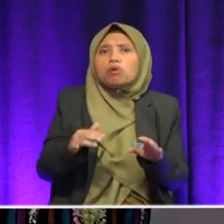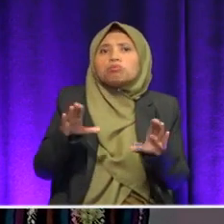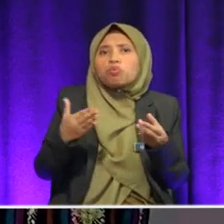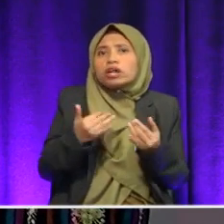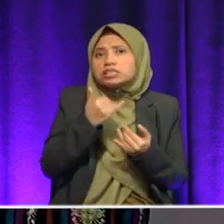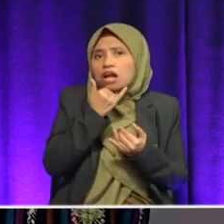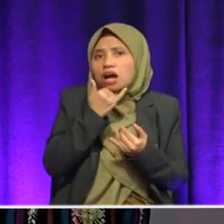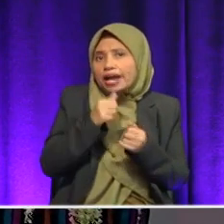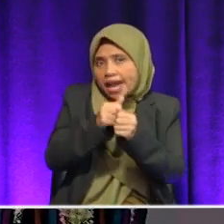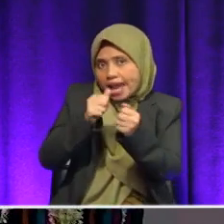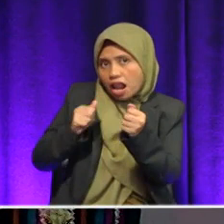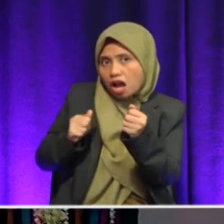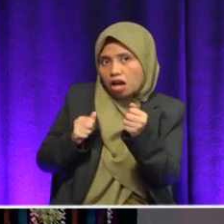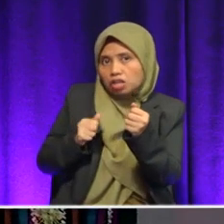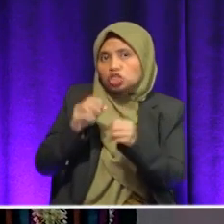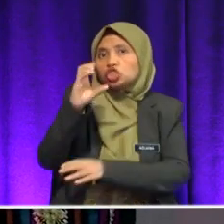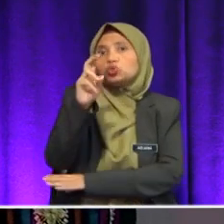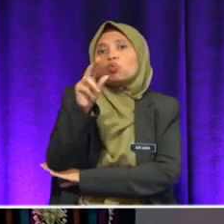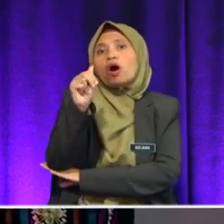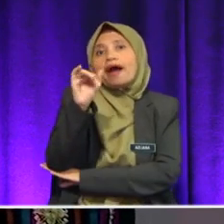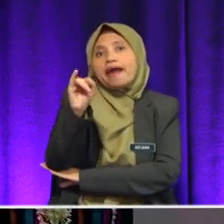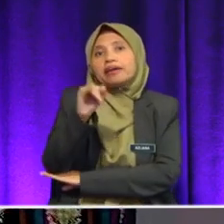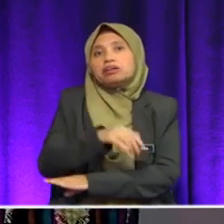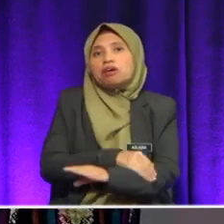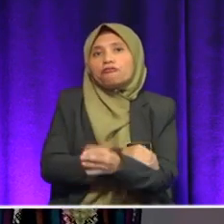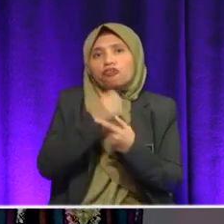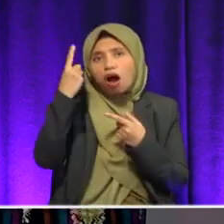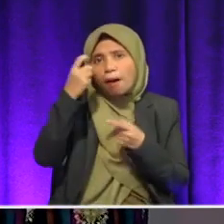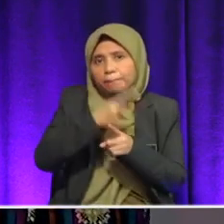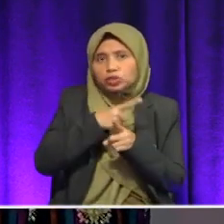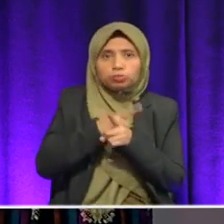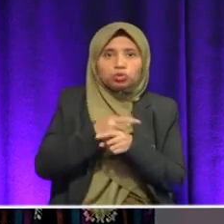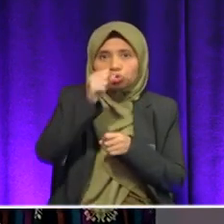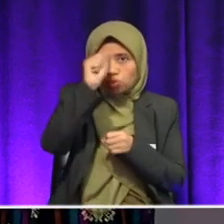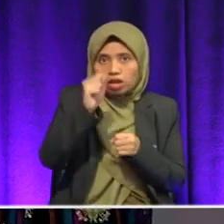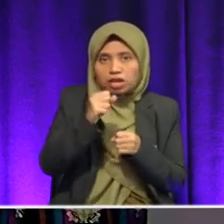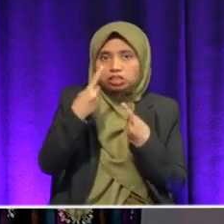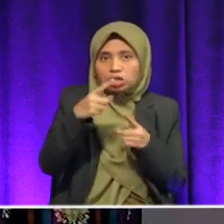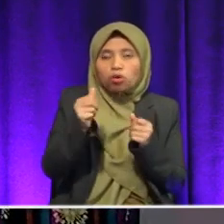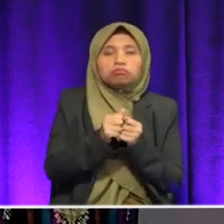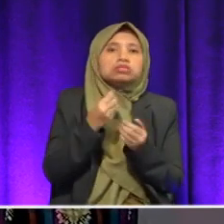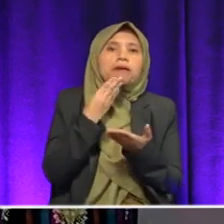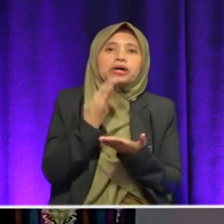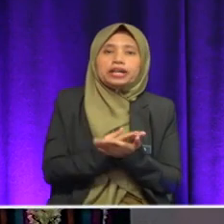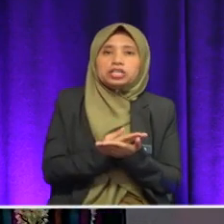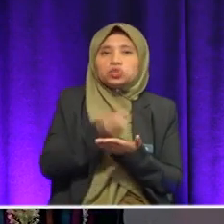coba enakan kecuali betul-betul dan Coba jawab dengan baik